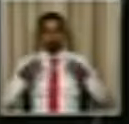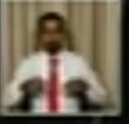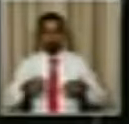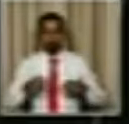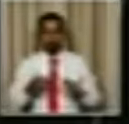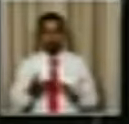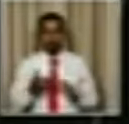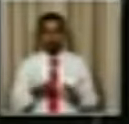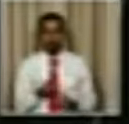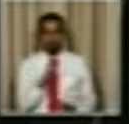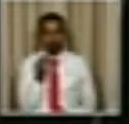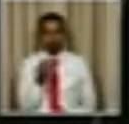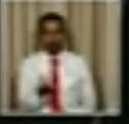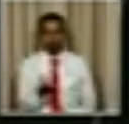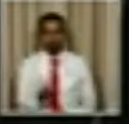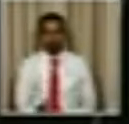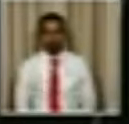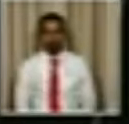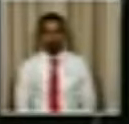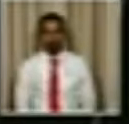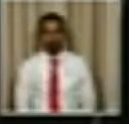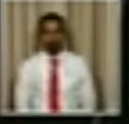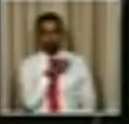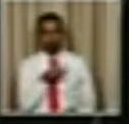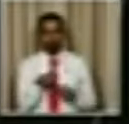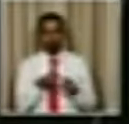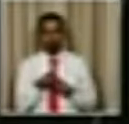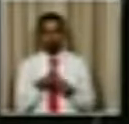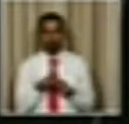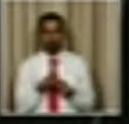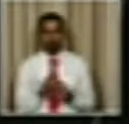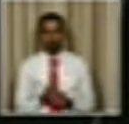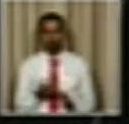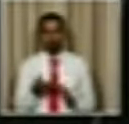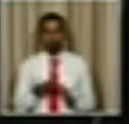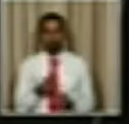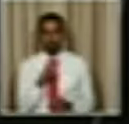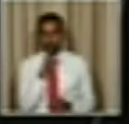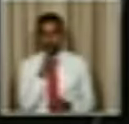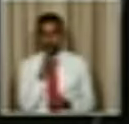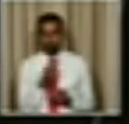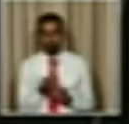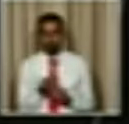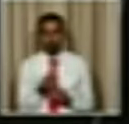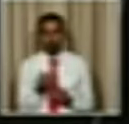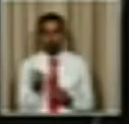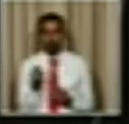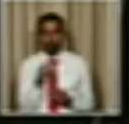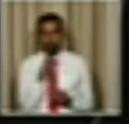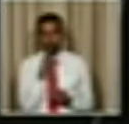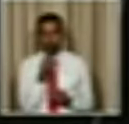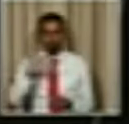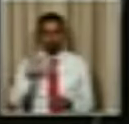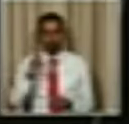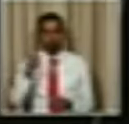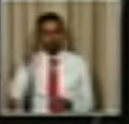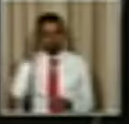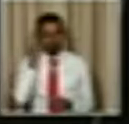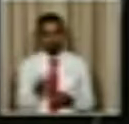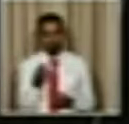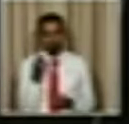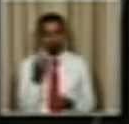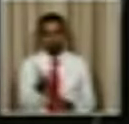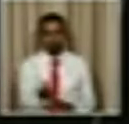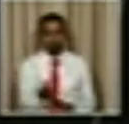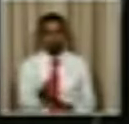මේ ගමට අධිකරණය දෙනවා දැන්. දුනා මේ අධිකරණ පද්ධතිය නෙවෙයි. හැබැයි එහෙම ගමට අධිකරණ පද්ධතිය කැලා නීතියටදී දුන්නා 88 89. එතන